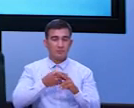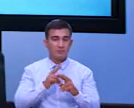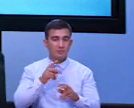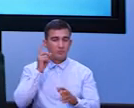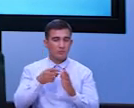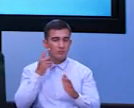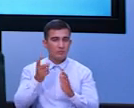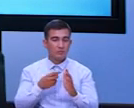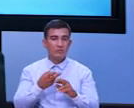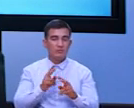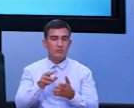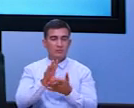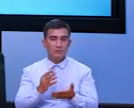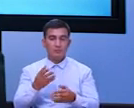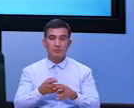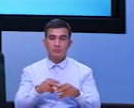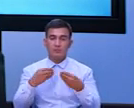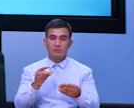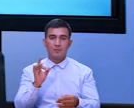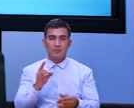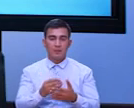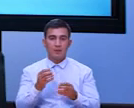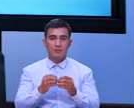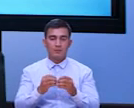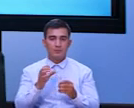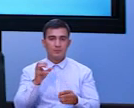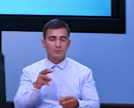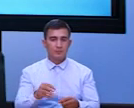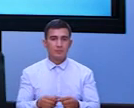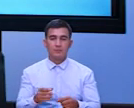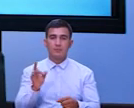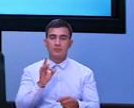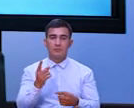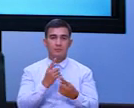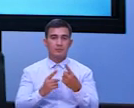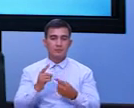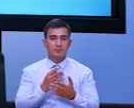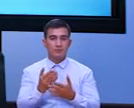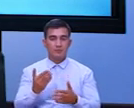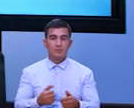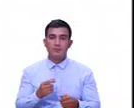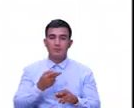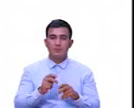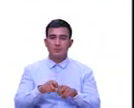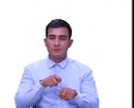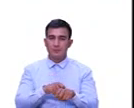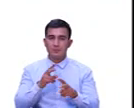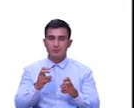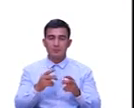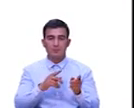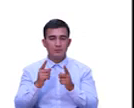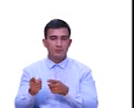berilganlarni yozib olamiz. Berilgan R barobar 10 santimetr. Xalqaro birliklar sistemasida metrga